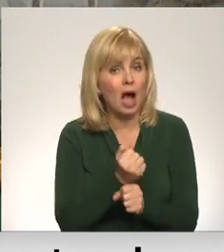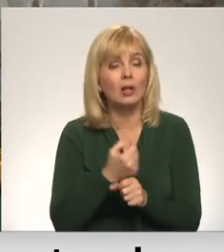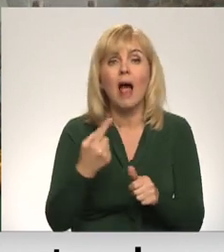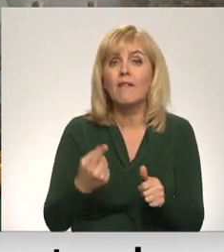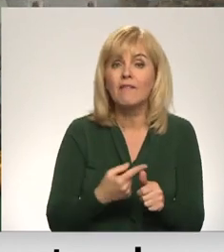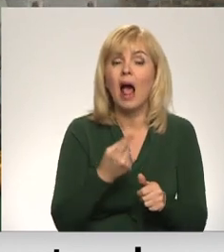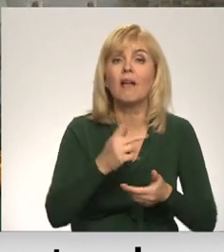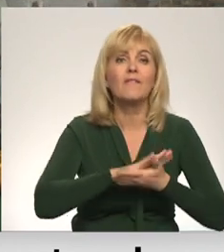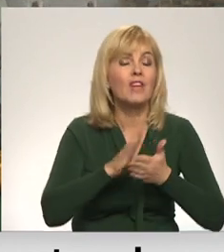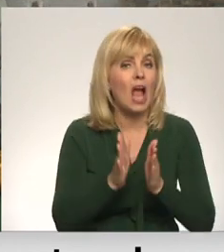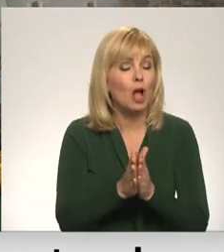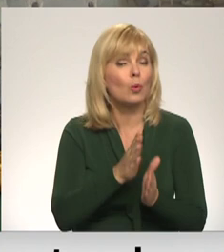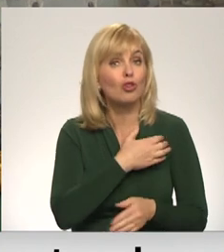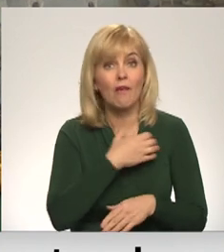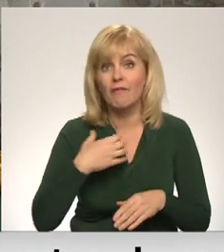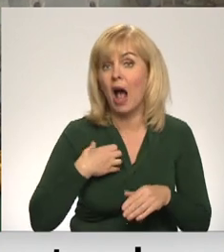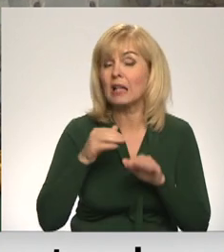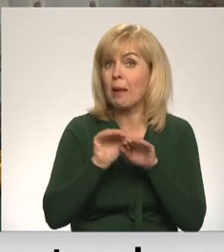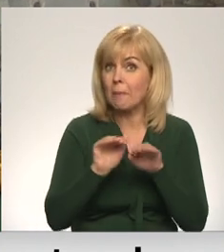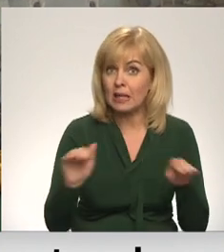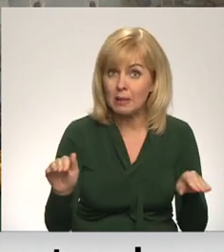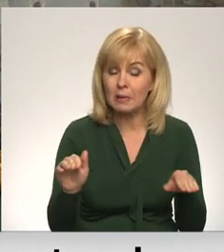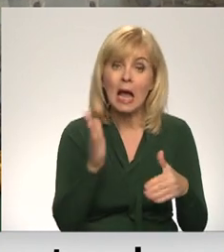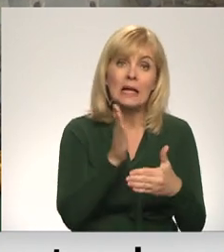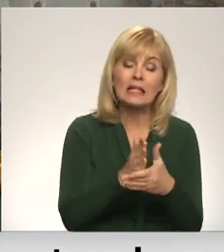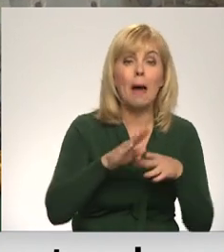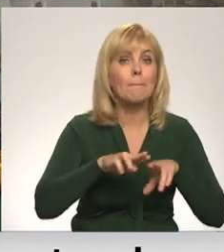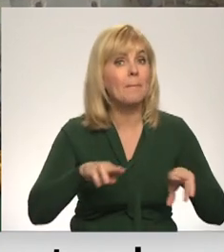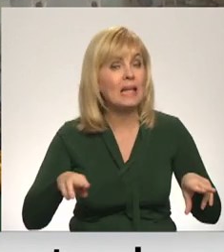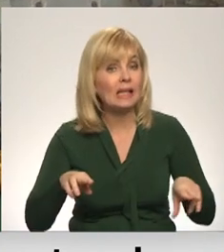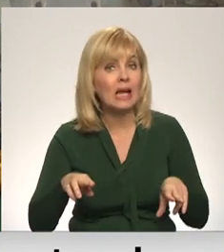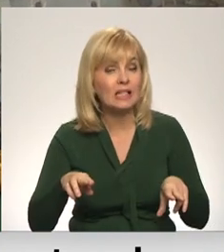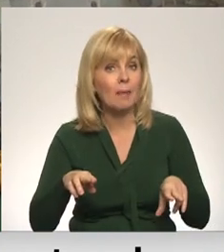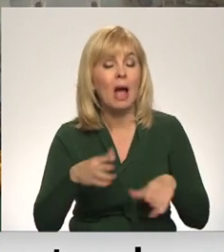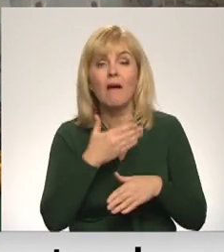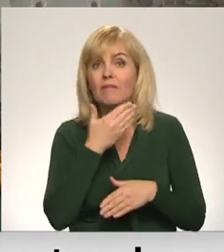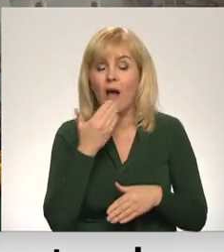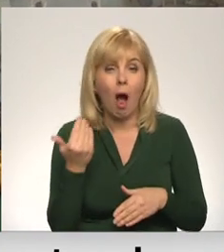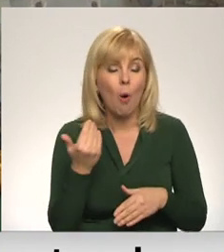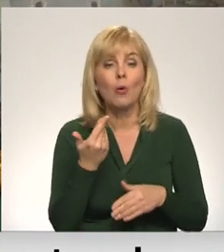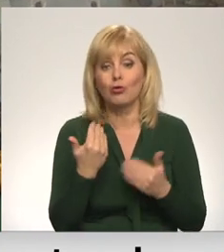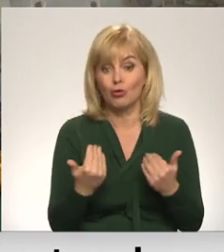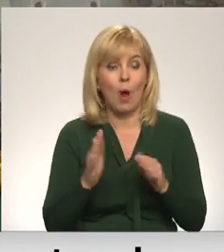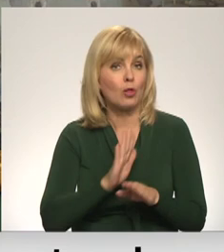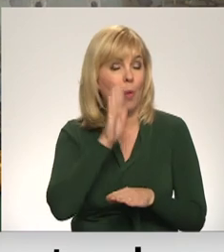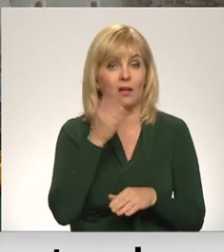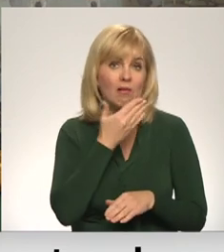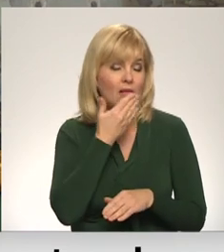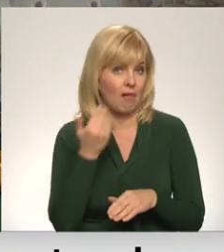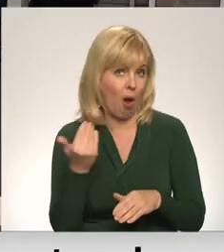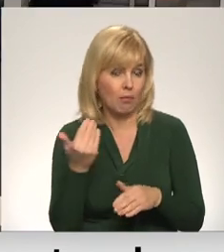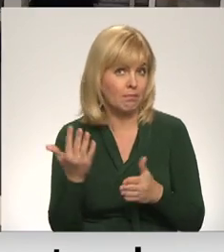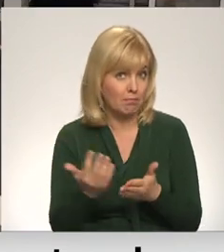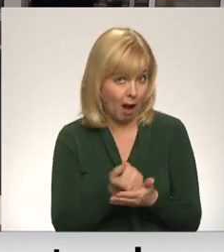tāda vienošanās valdības līmenī starp ministriem vēl nav, šorīt vēl nav